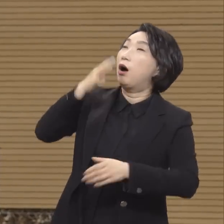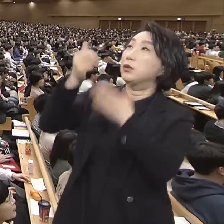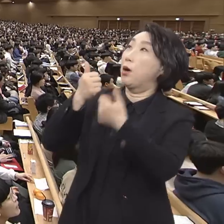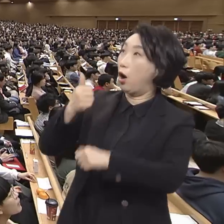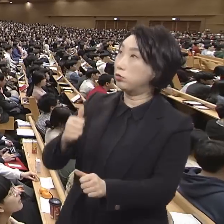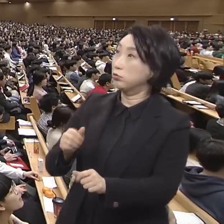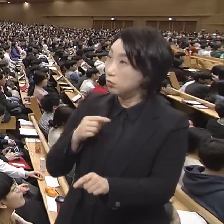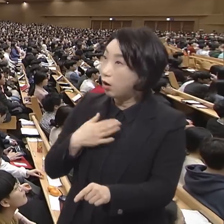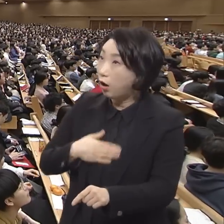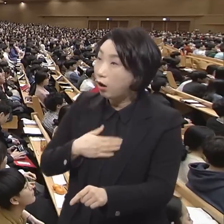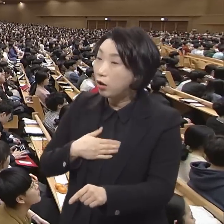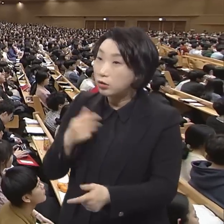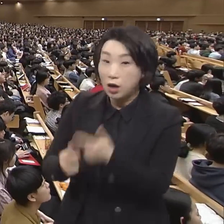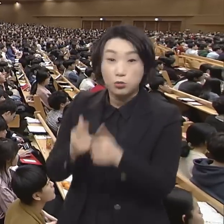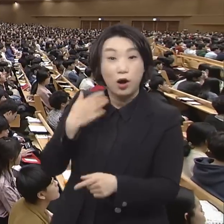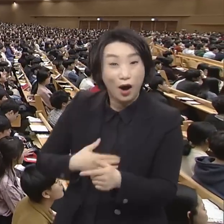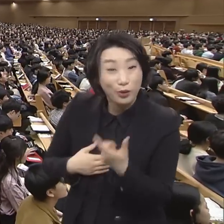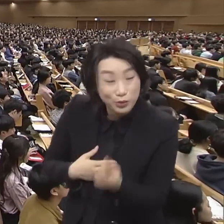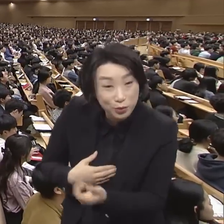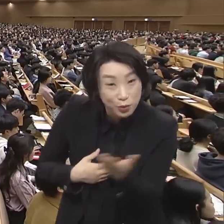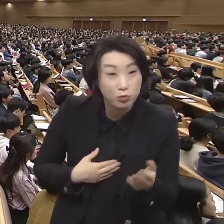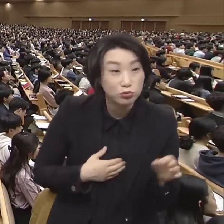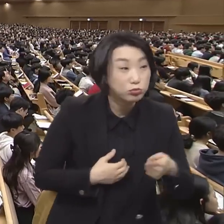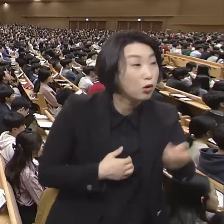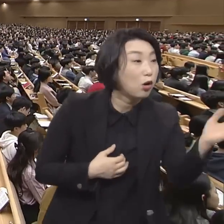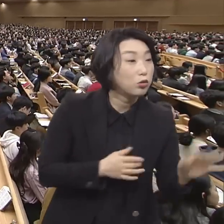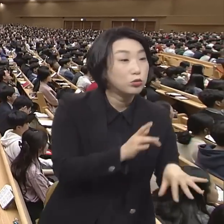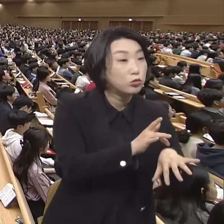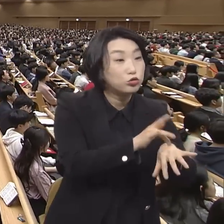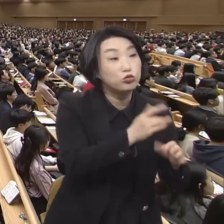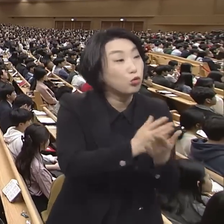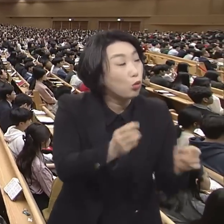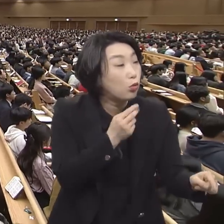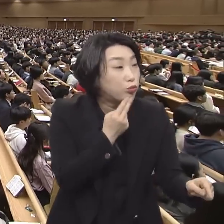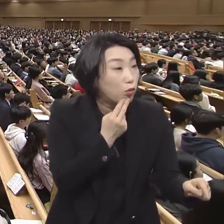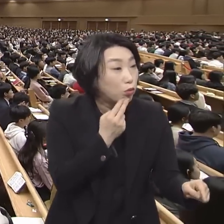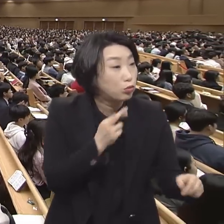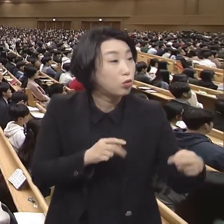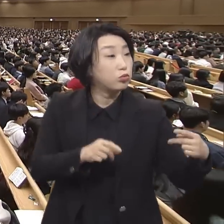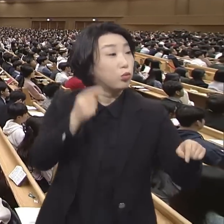말이요. 주든 쫓아내도 못하면서 왜 시비가 많느냐 그 말이요.